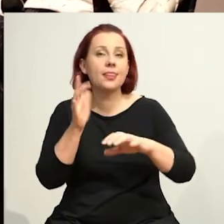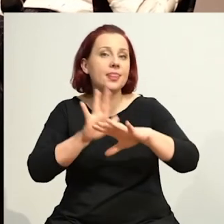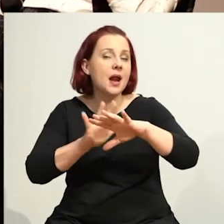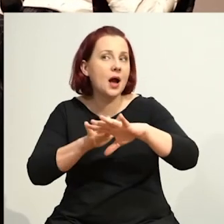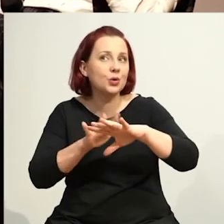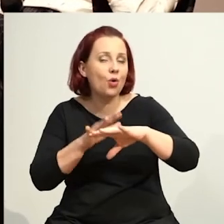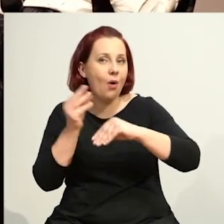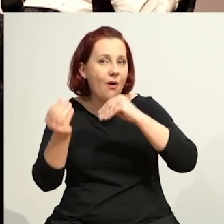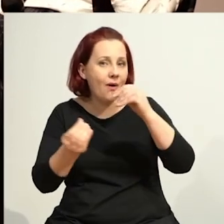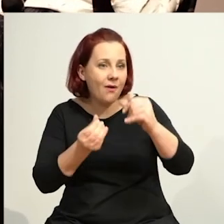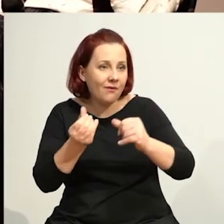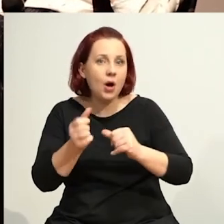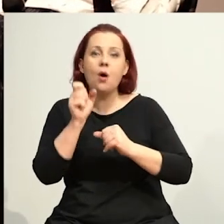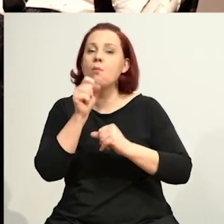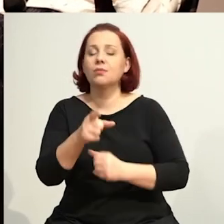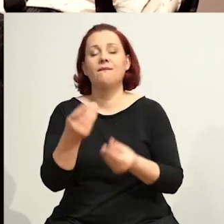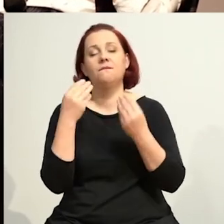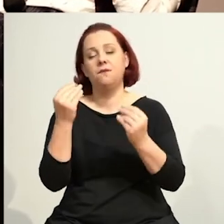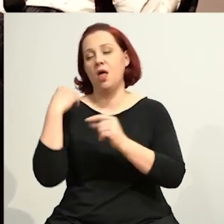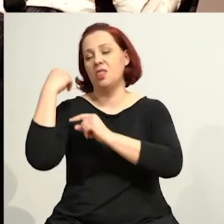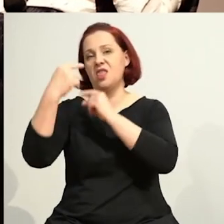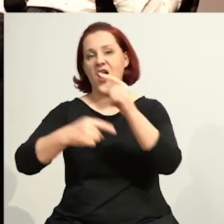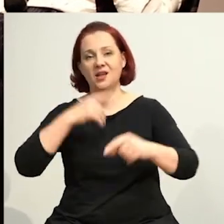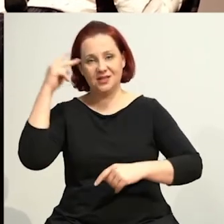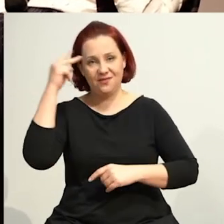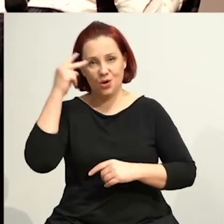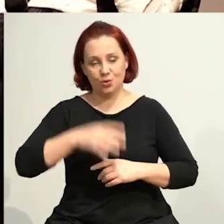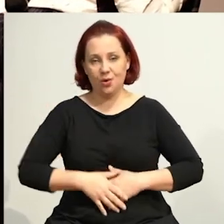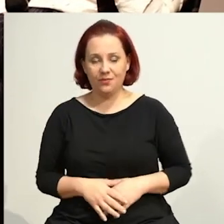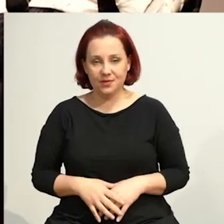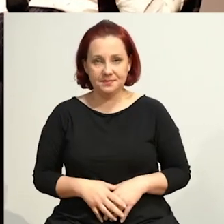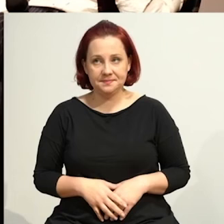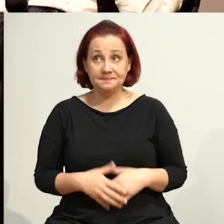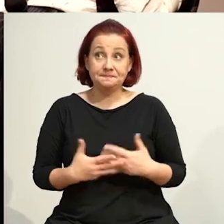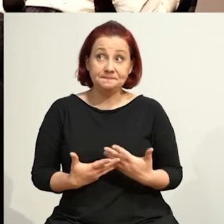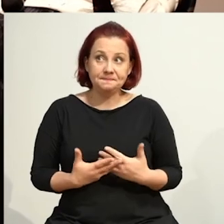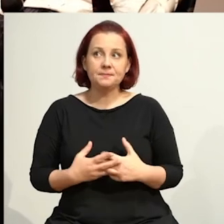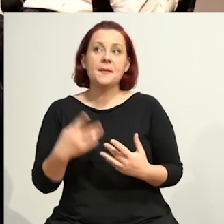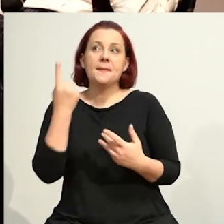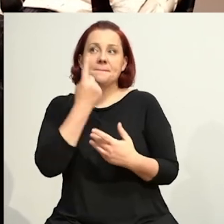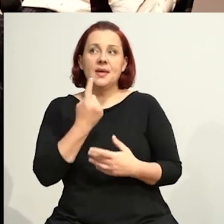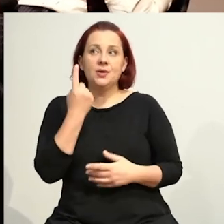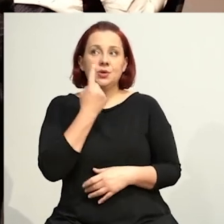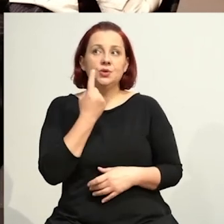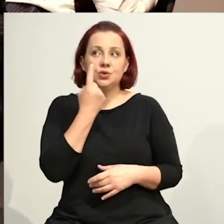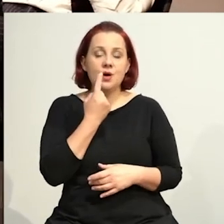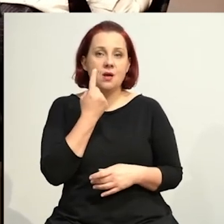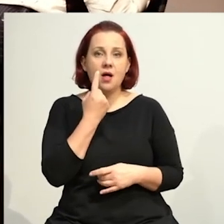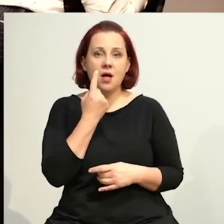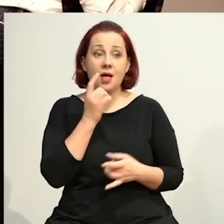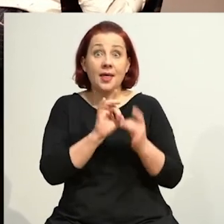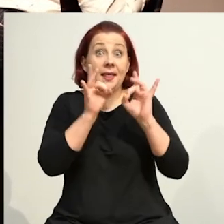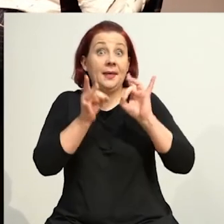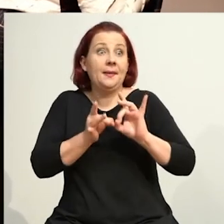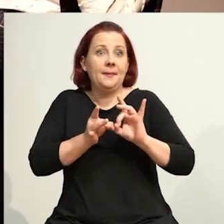to mielibyśmy znakomitą tradycję filozoficzną. I myślę, że gdyby dzisiaj